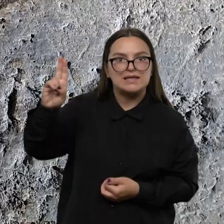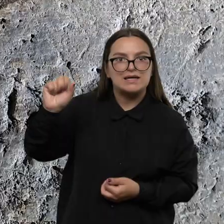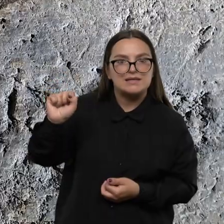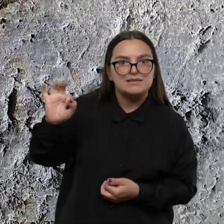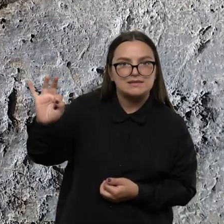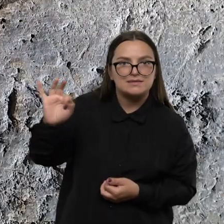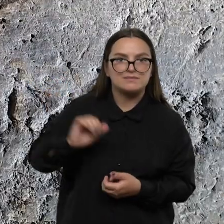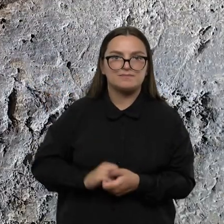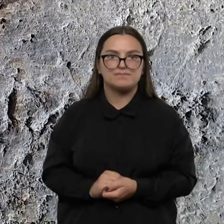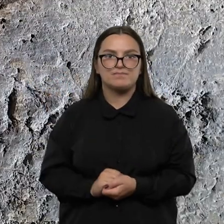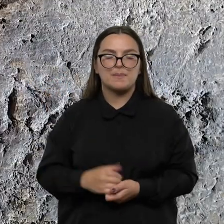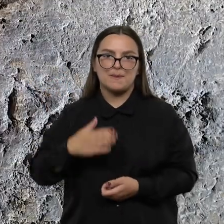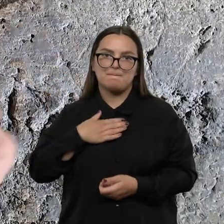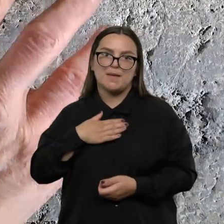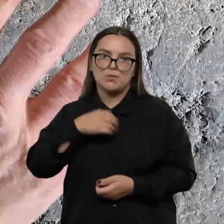Savickas.